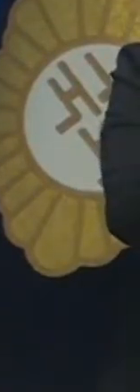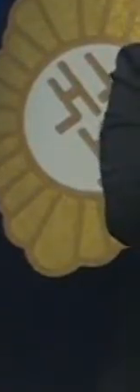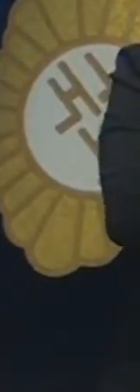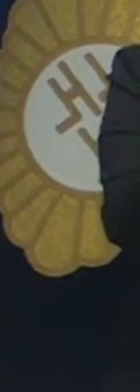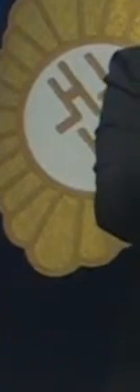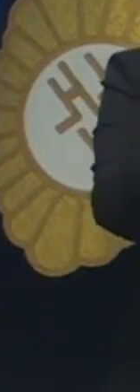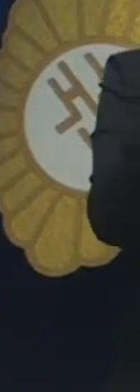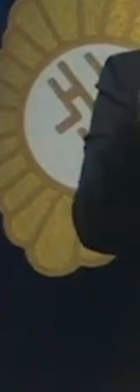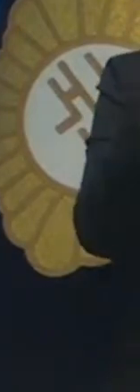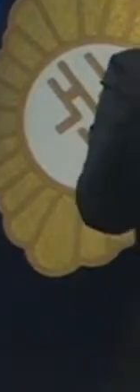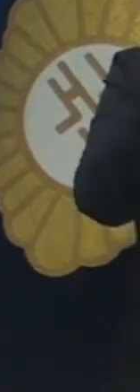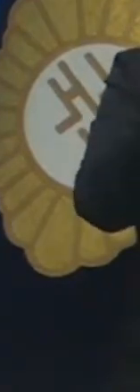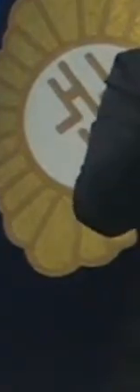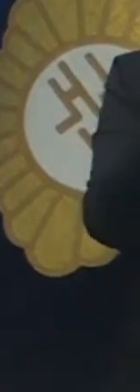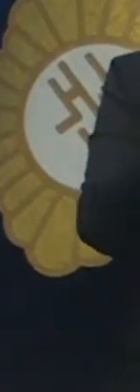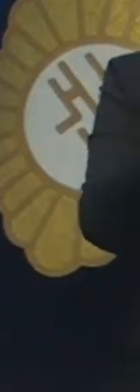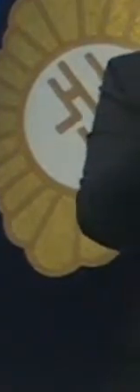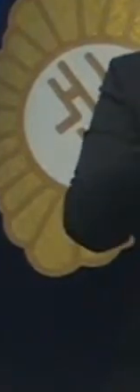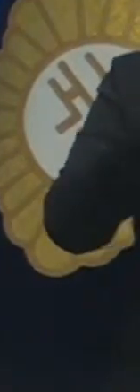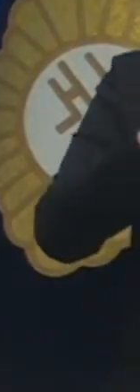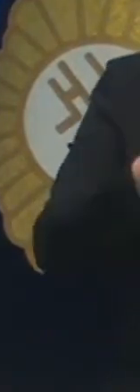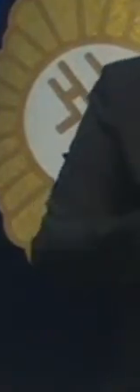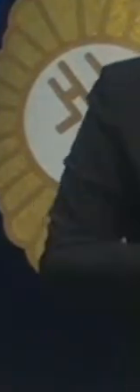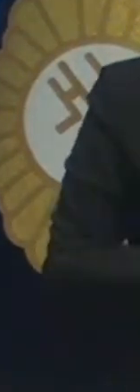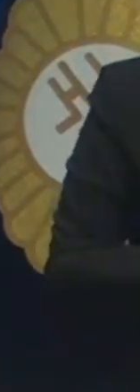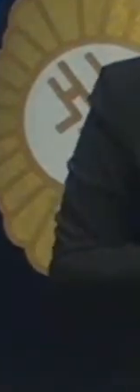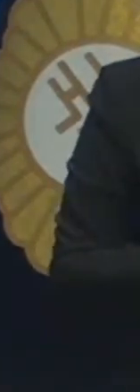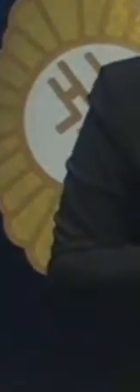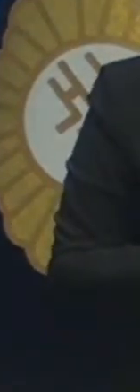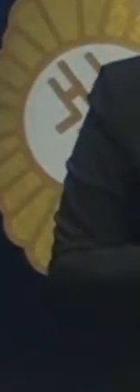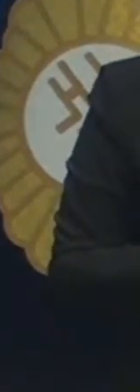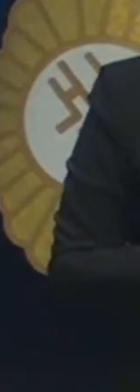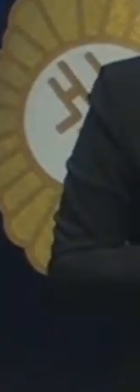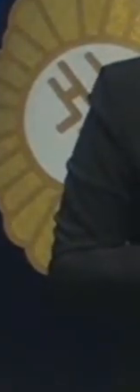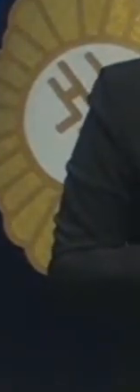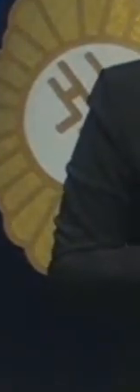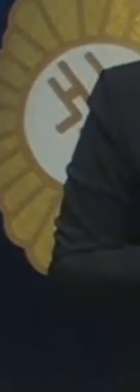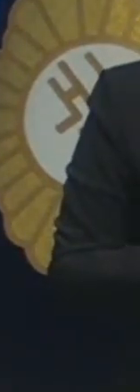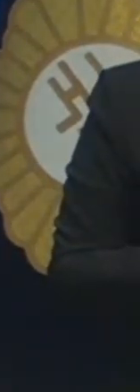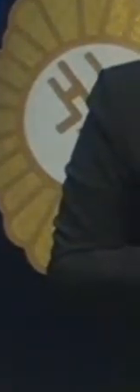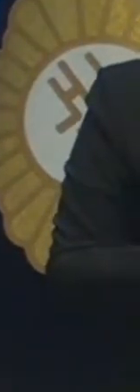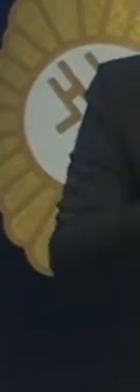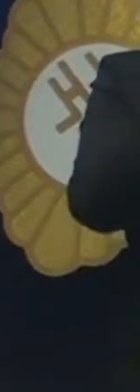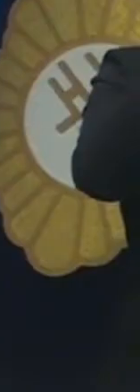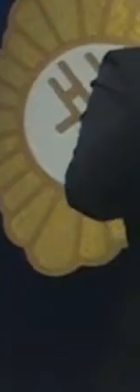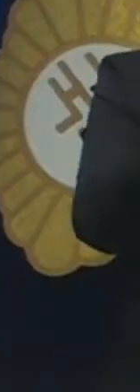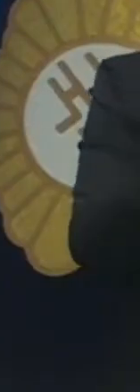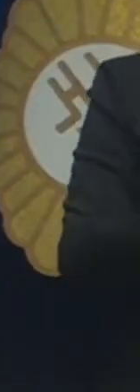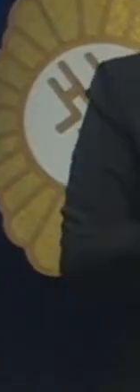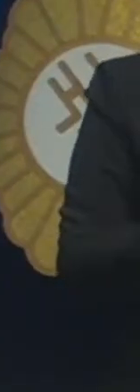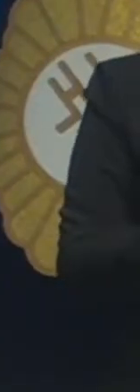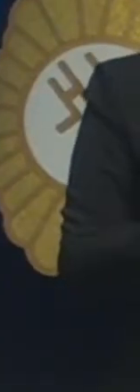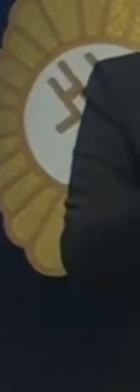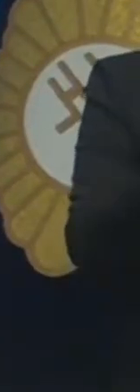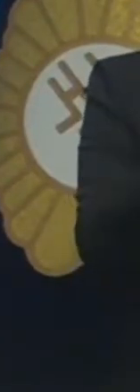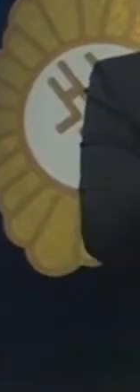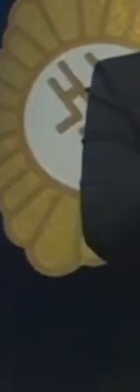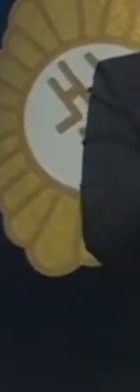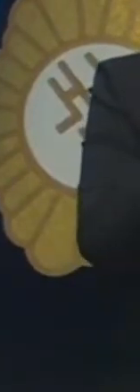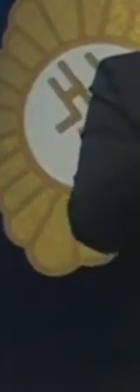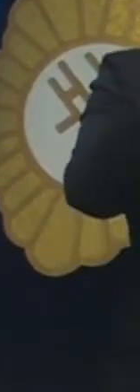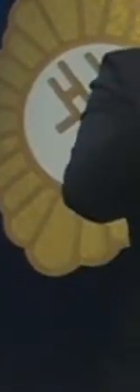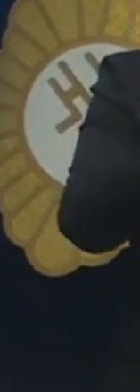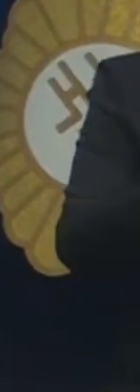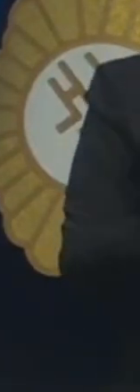청문회 개최를 결정해 주실 것을 강력히 요청드립니다. 윤한홍 위원장 지역구에도